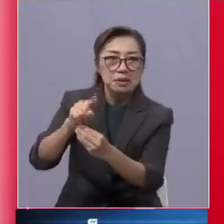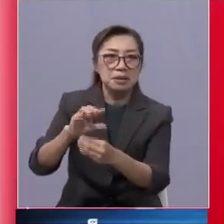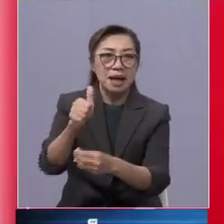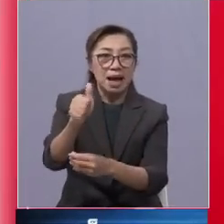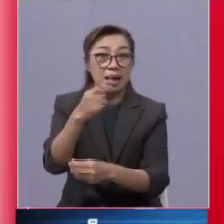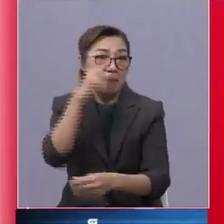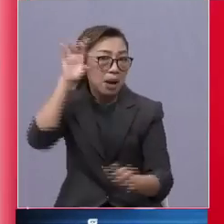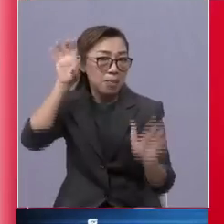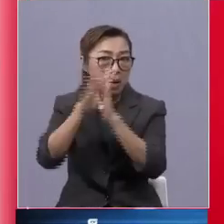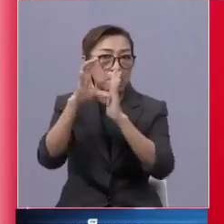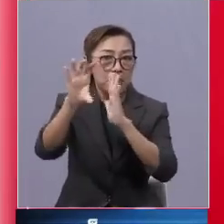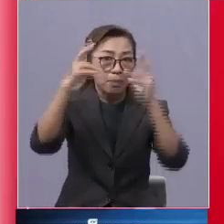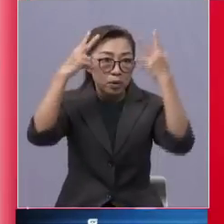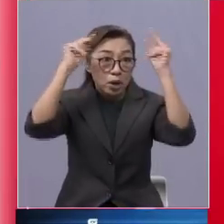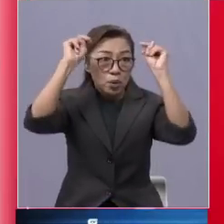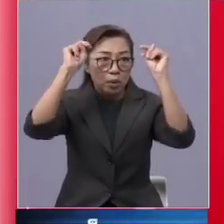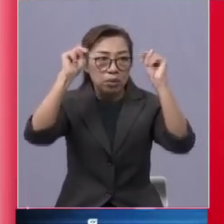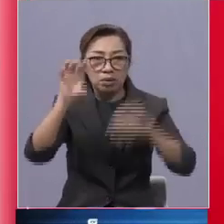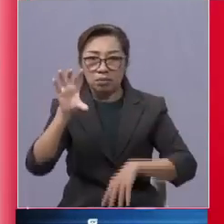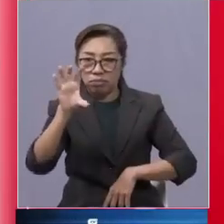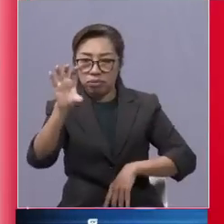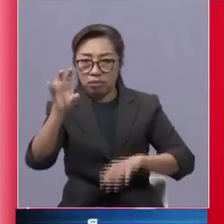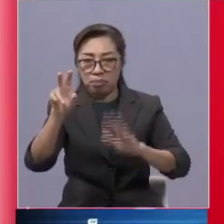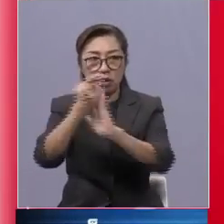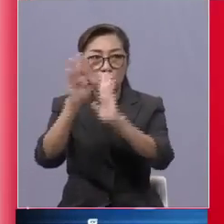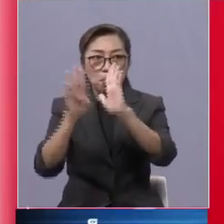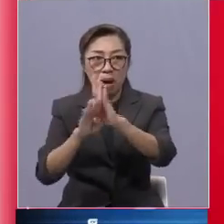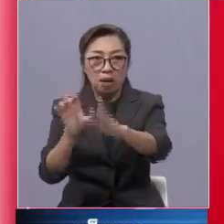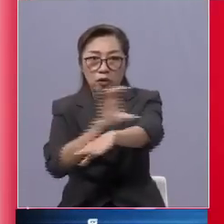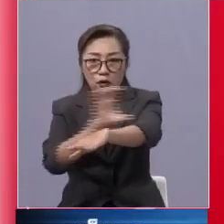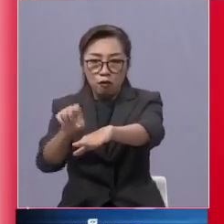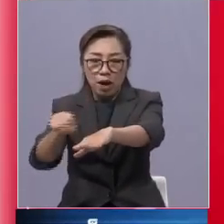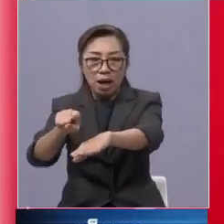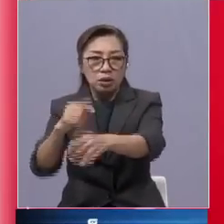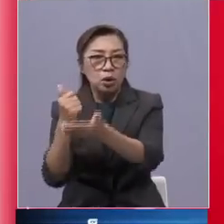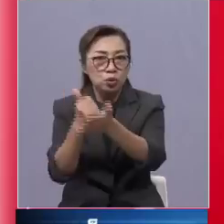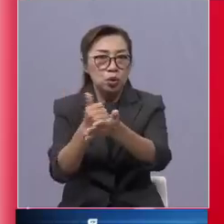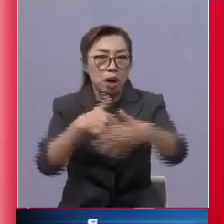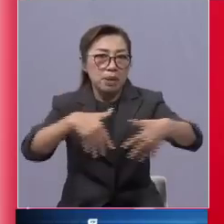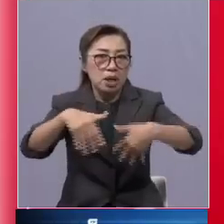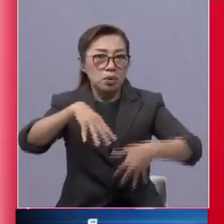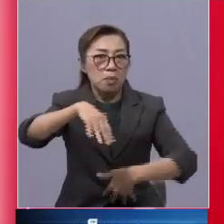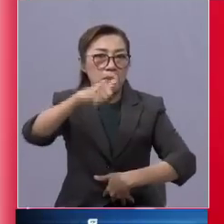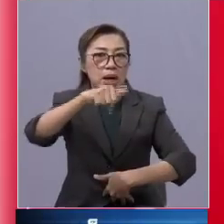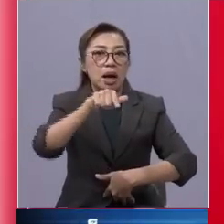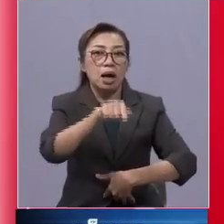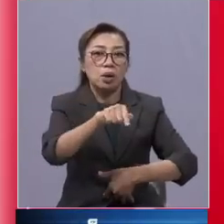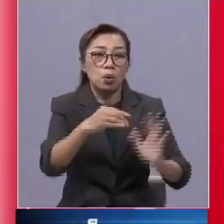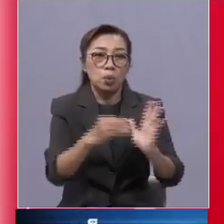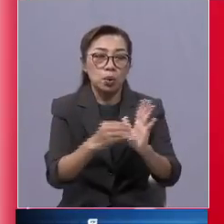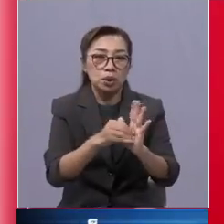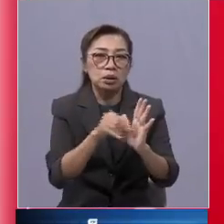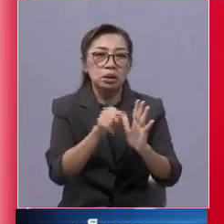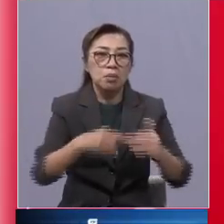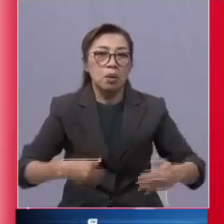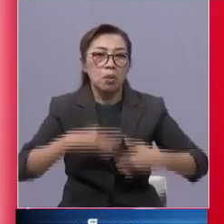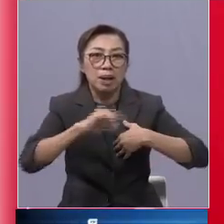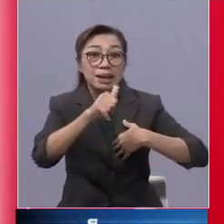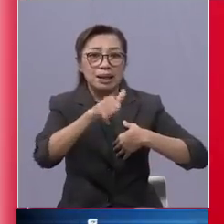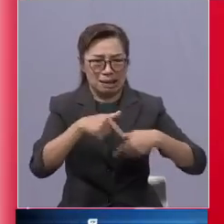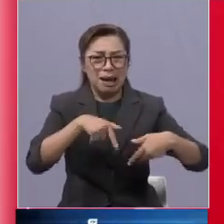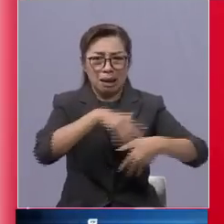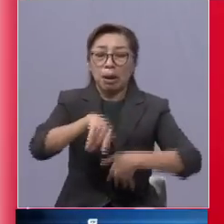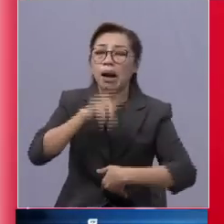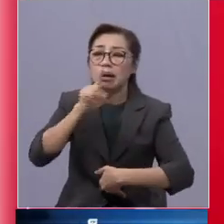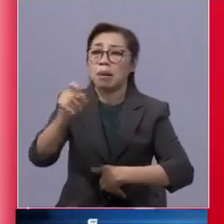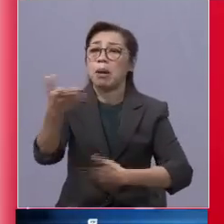าพท่านนายกเลยนโยบายรถไฟฟ้าคุณภาพชีวิตคนเมืองอันนี้เป็นสิ่งที่หาเสียงกันเอาไว้นะครับซึ่งเริ่มมีการทวงถามกัน